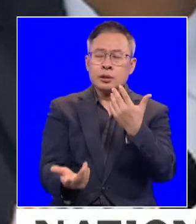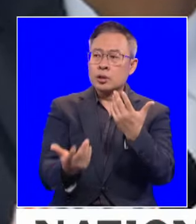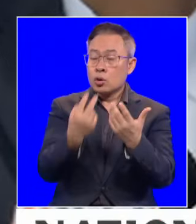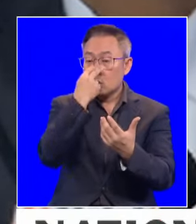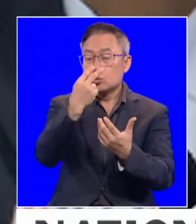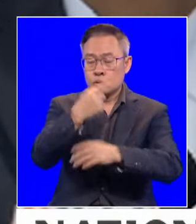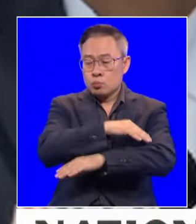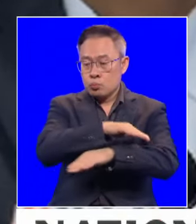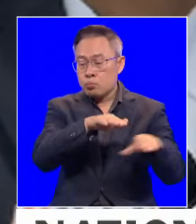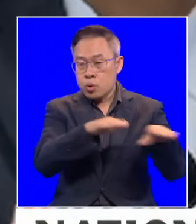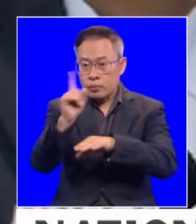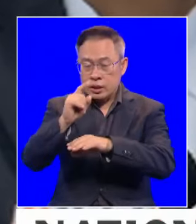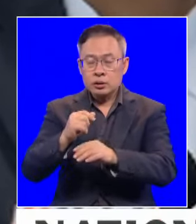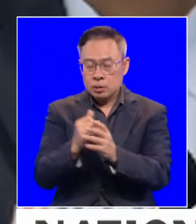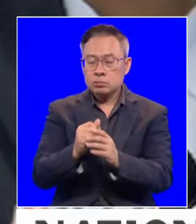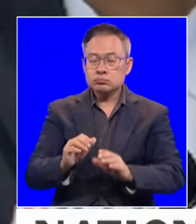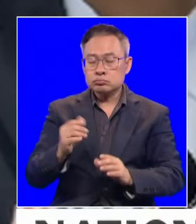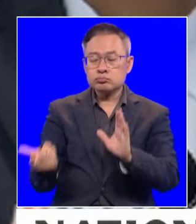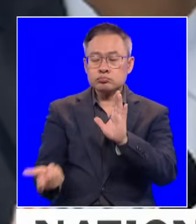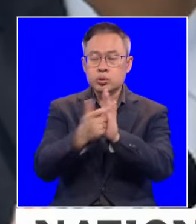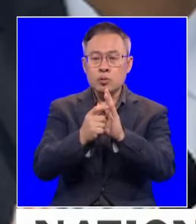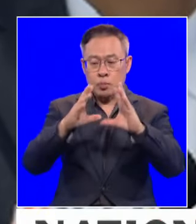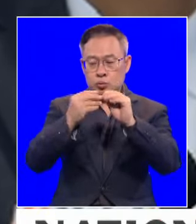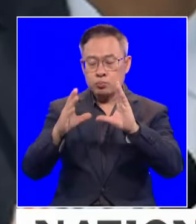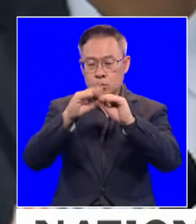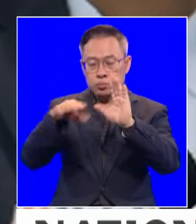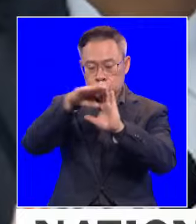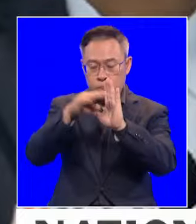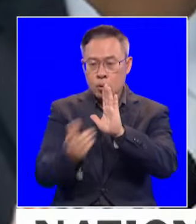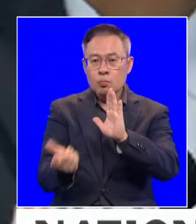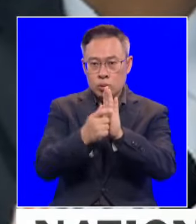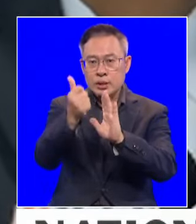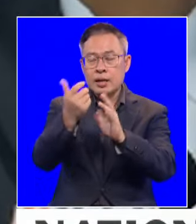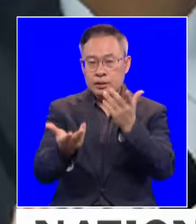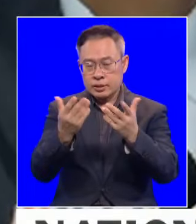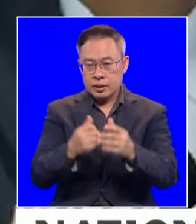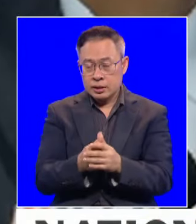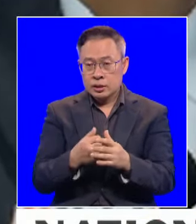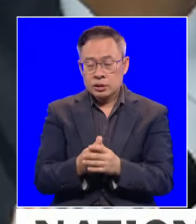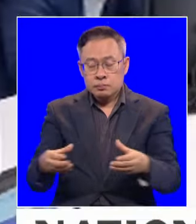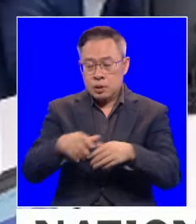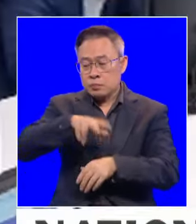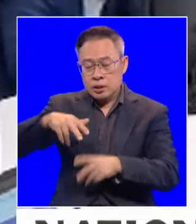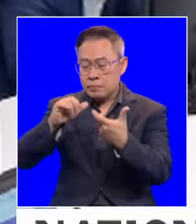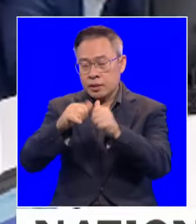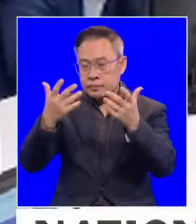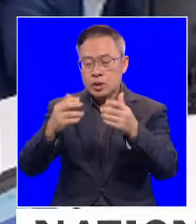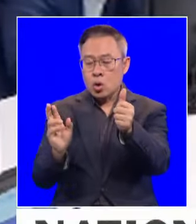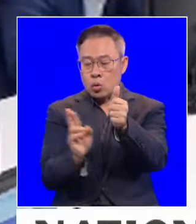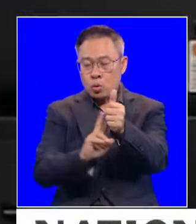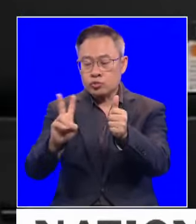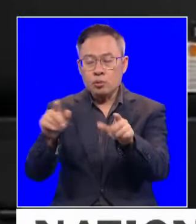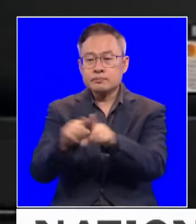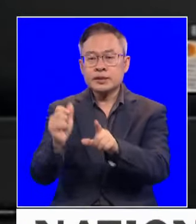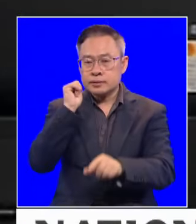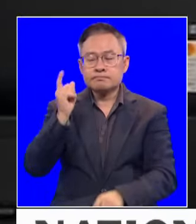นที่2 ถูกต้องครับถูกต้องครับแต่การประชุมเมื่อวานนี้ไม่ได้มีปัญหาอะไรเรื่องนี้เลยครับ ด้านนายพิเชษเชื้อเมืองพ